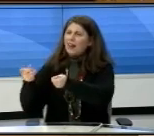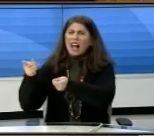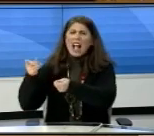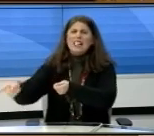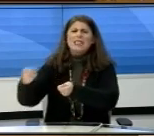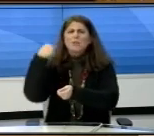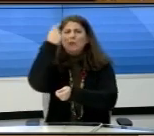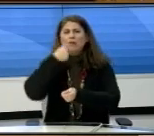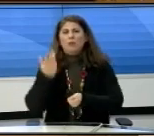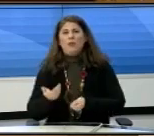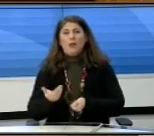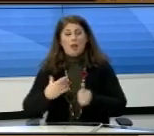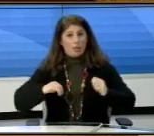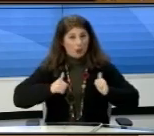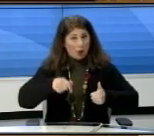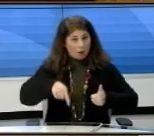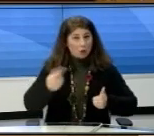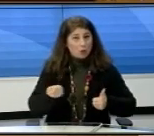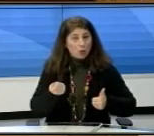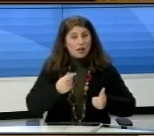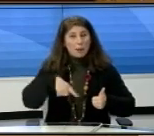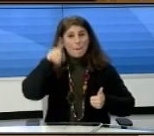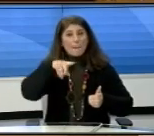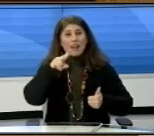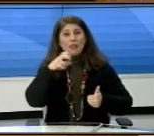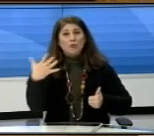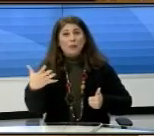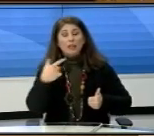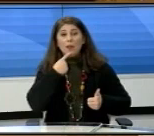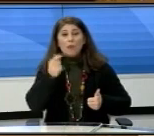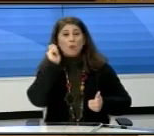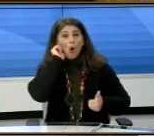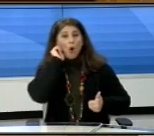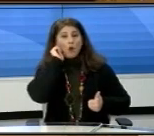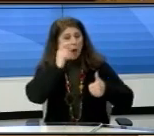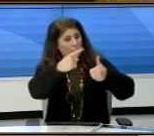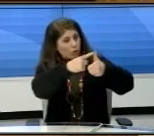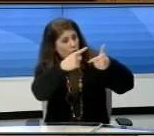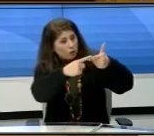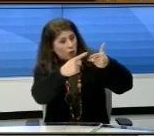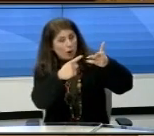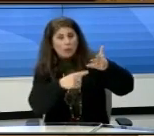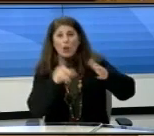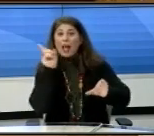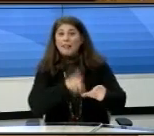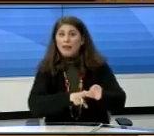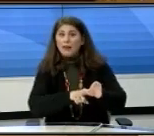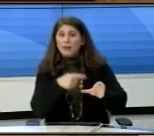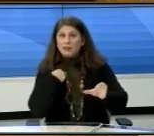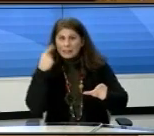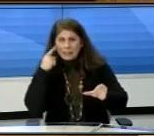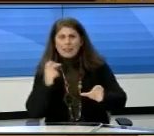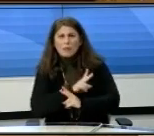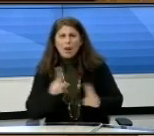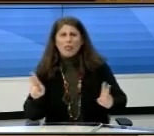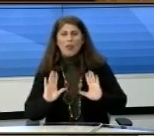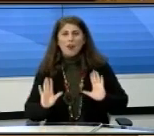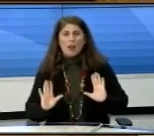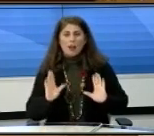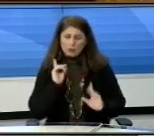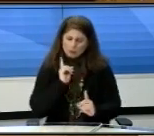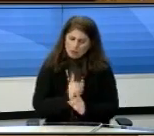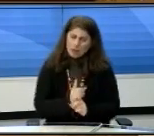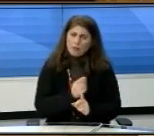Θα τολμήσετε να κάνετε αυτό που κάνει το ΜΕΡΑ25? Να κατονομάσετε τους ολιγάρχες? Τι λέτε, για να έχουμε καλό ερώτημα και να είμαστε